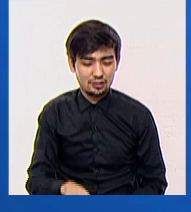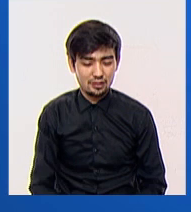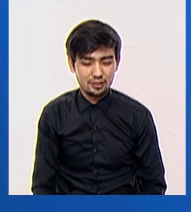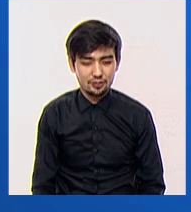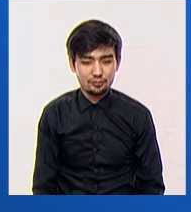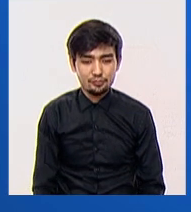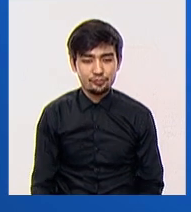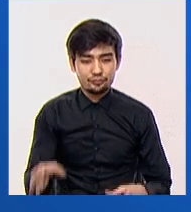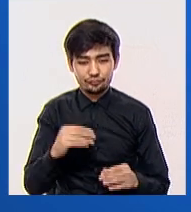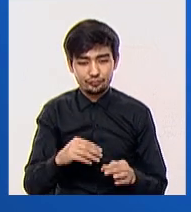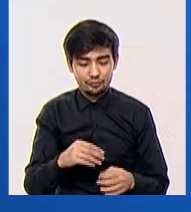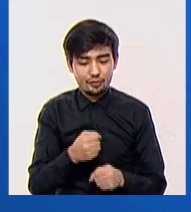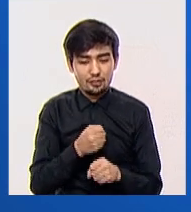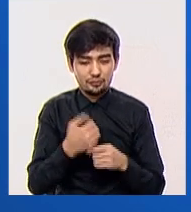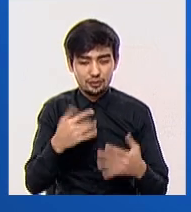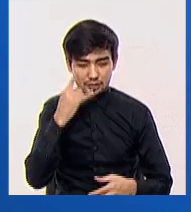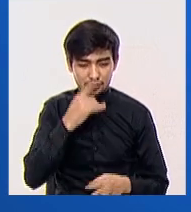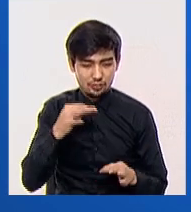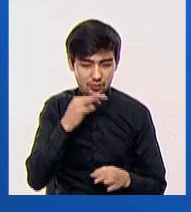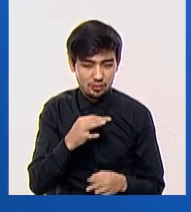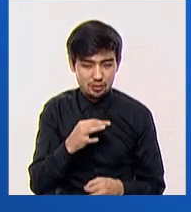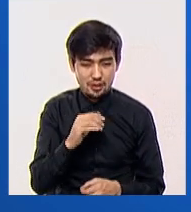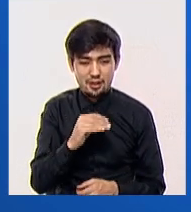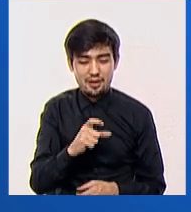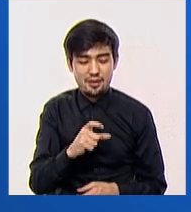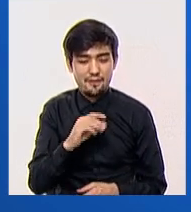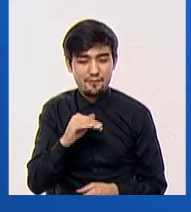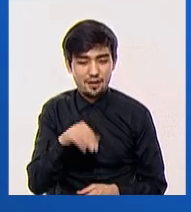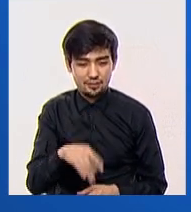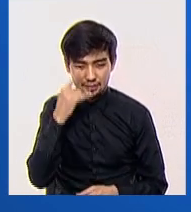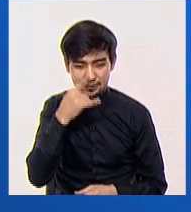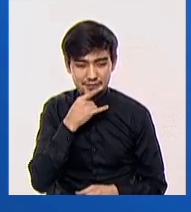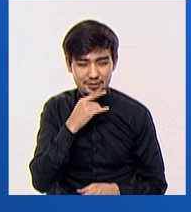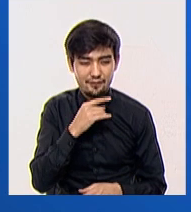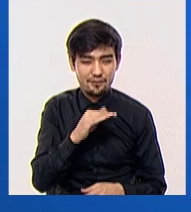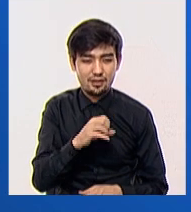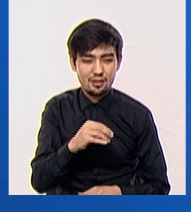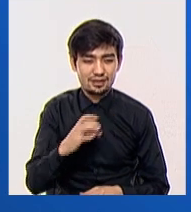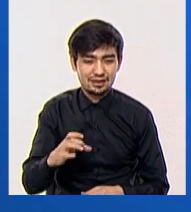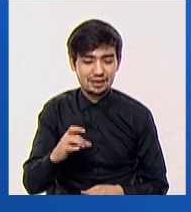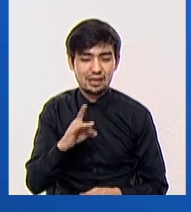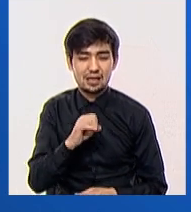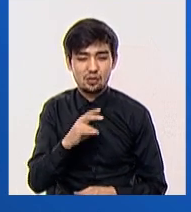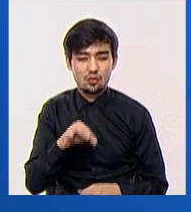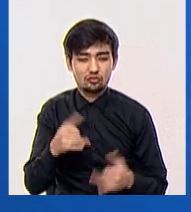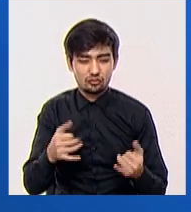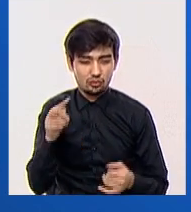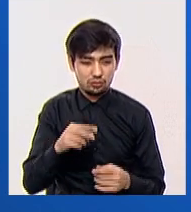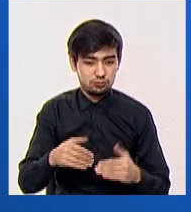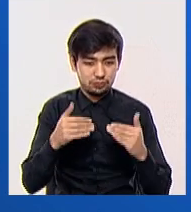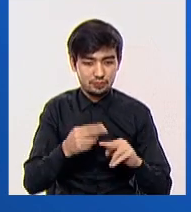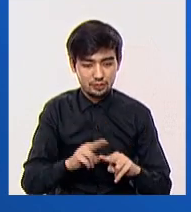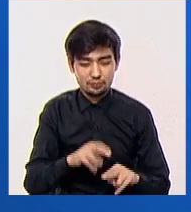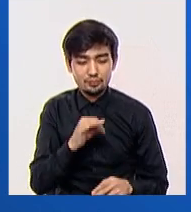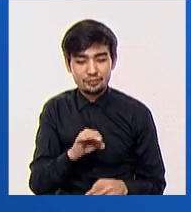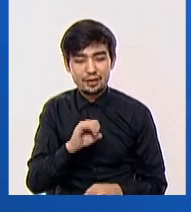Представленные оперативные меры призваны оказать стабилизирующий эффект на финансовый рынок Казахстана и, в частности, на его валютный сегмент, а в перспективе